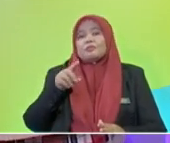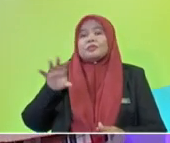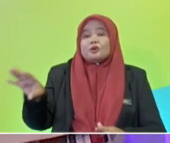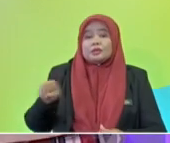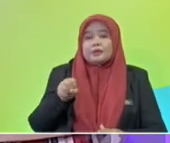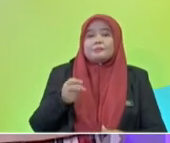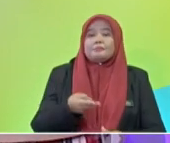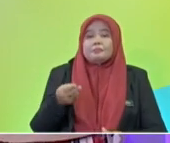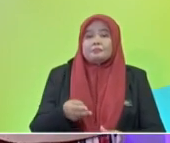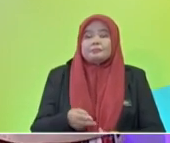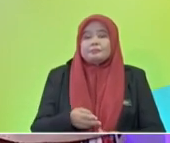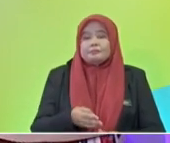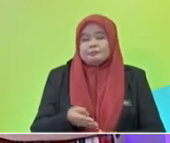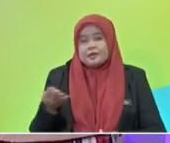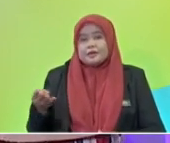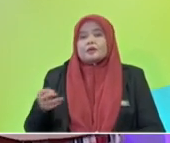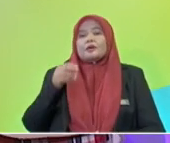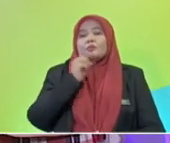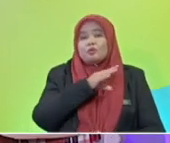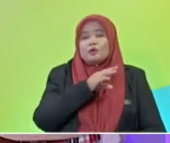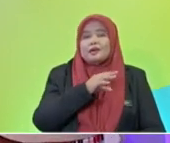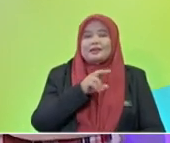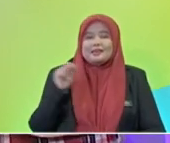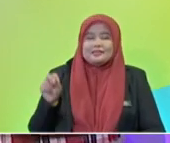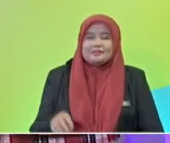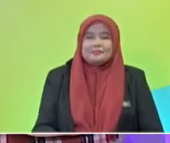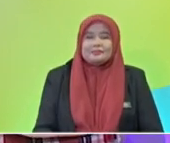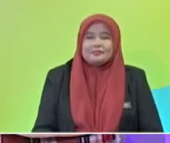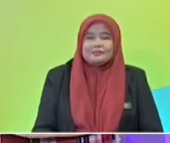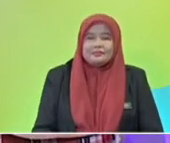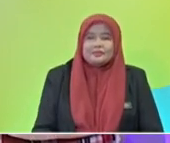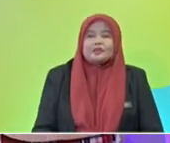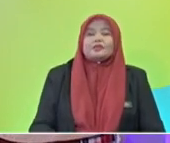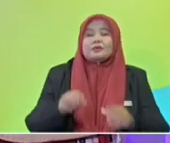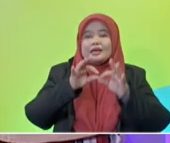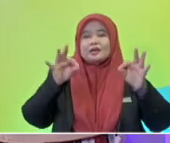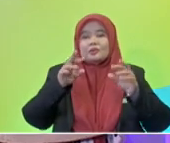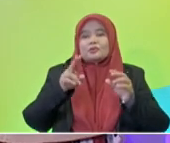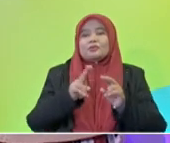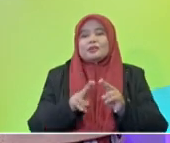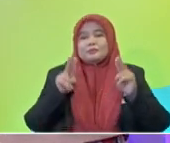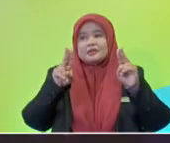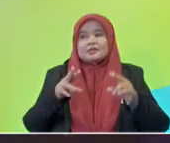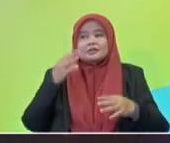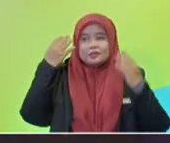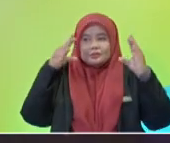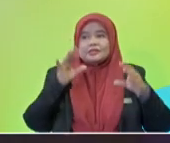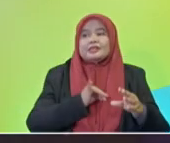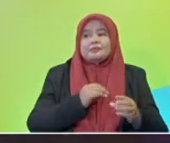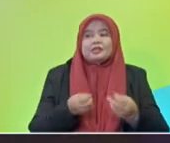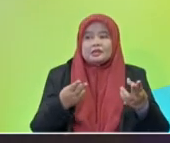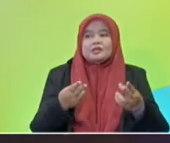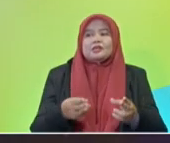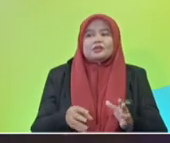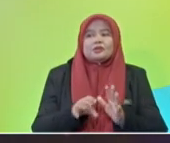bahan buangan itu yang dimaksudkan dengan maklumat susulan untuk ayat utama Cikgu kalau saya nak bagi contoh ayat